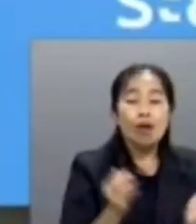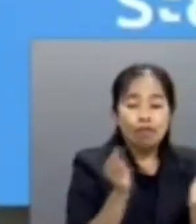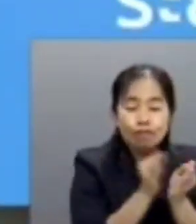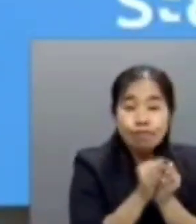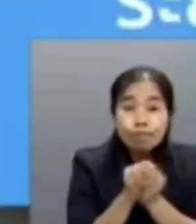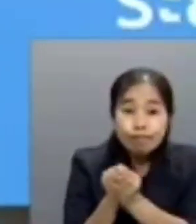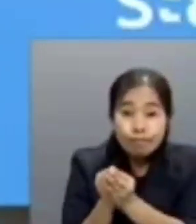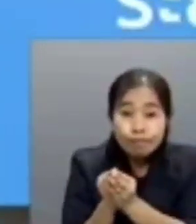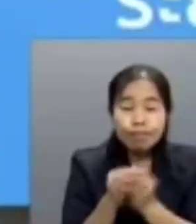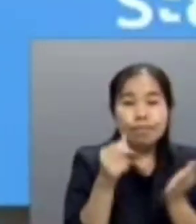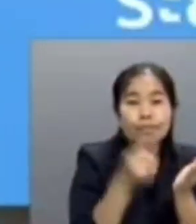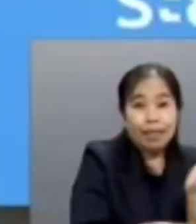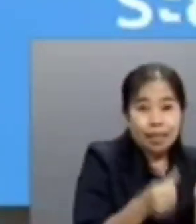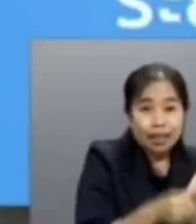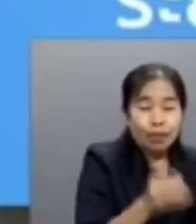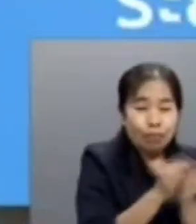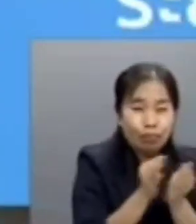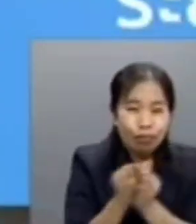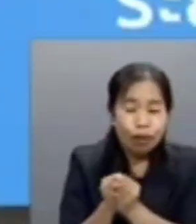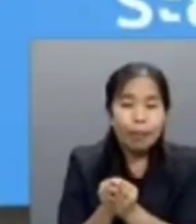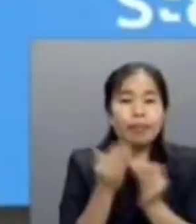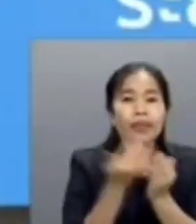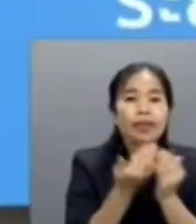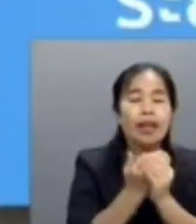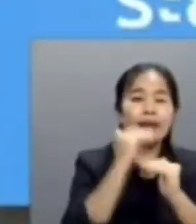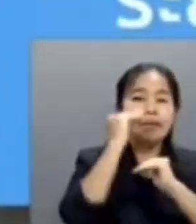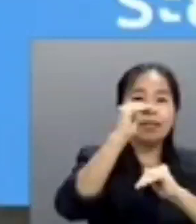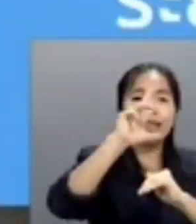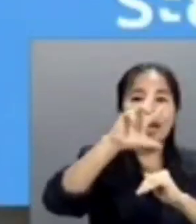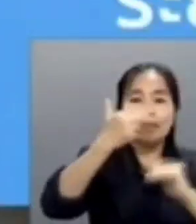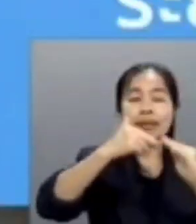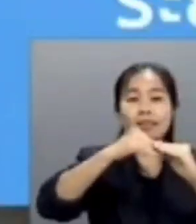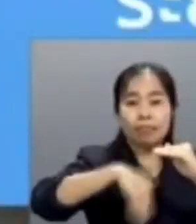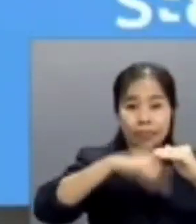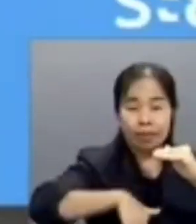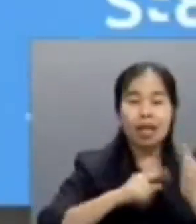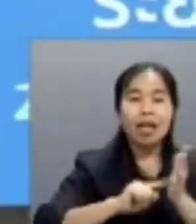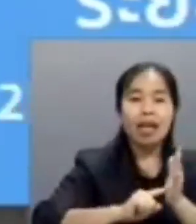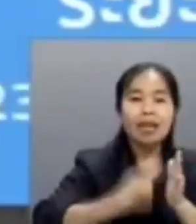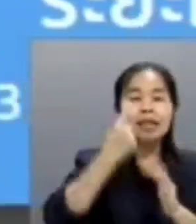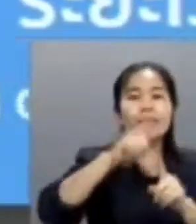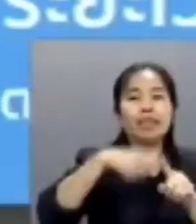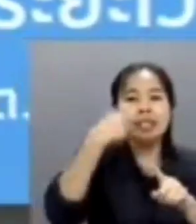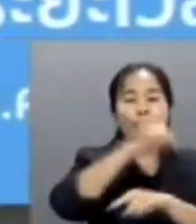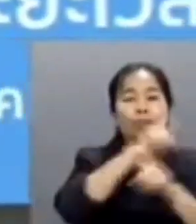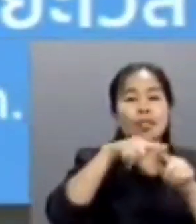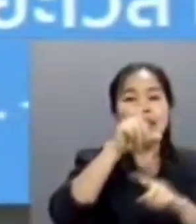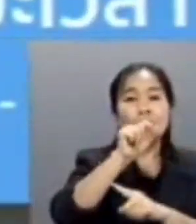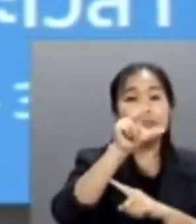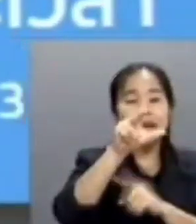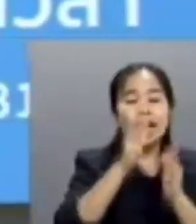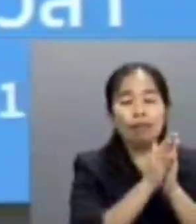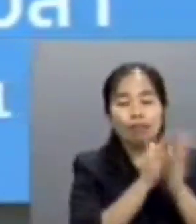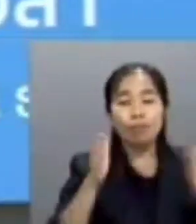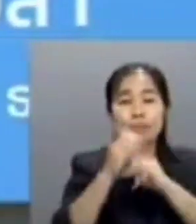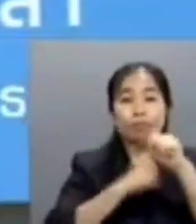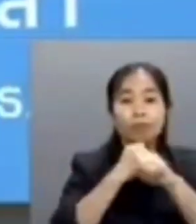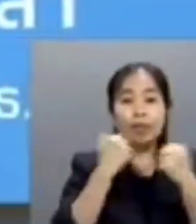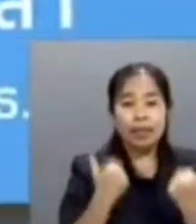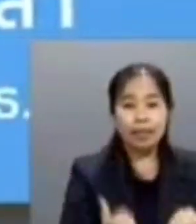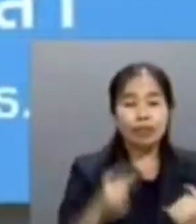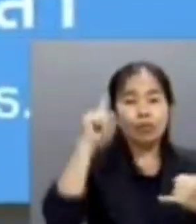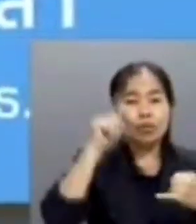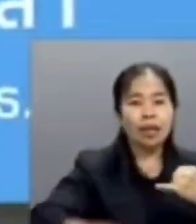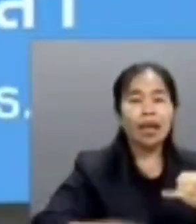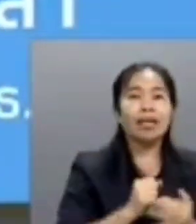การลดหย่อนภาษีไม่ใช่ใครก็คุ้มค่าเพราะการลดหย่อนภาษีคุ้มหรือไม่คุ้มไม่ได้ขึ้นอยู่กับว่าเรา